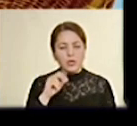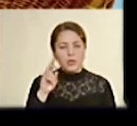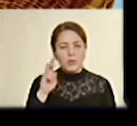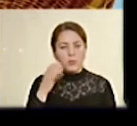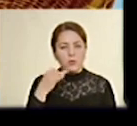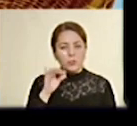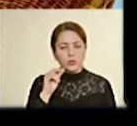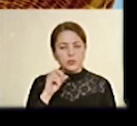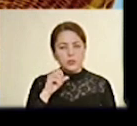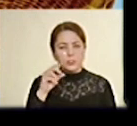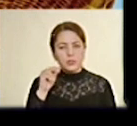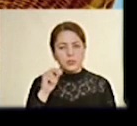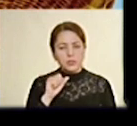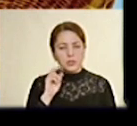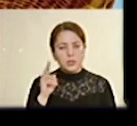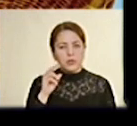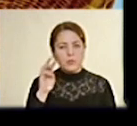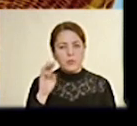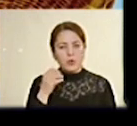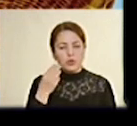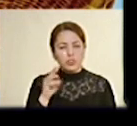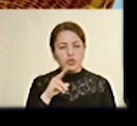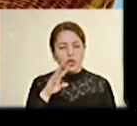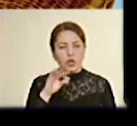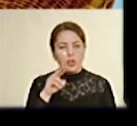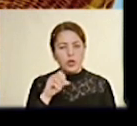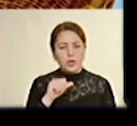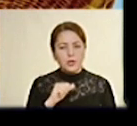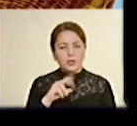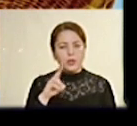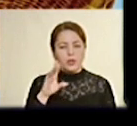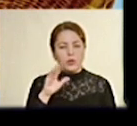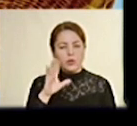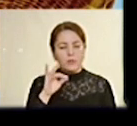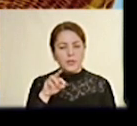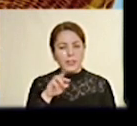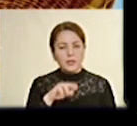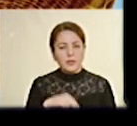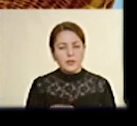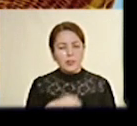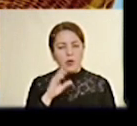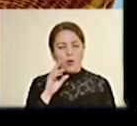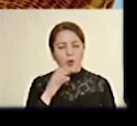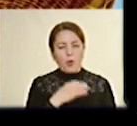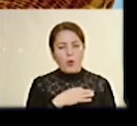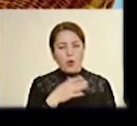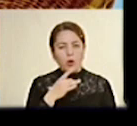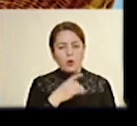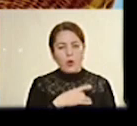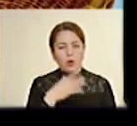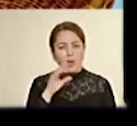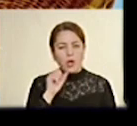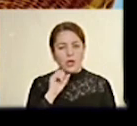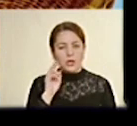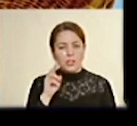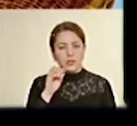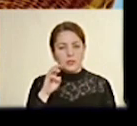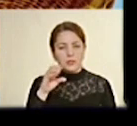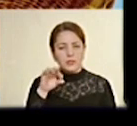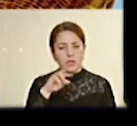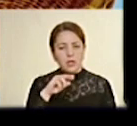boychechak, mosh, lola, loviya, oq akatsiya,